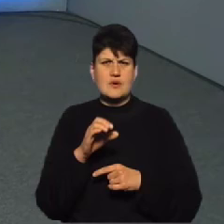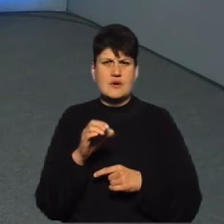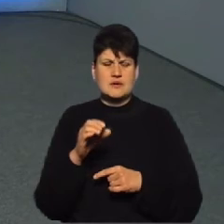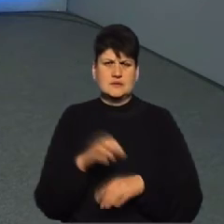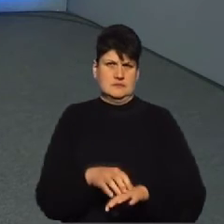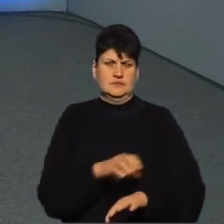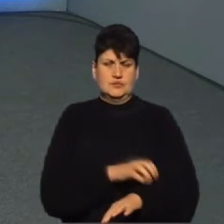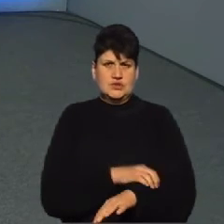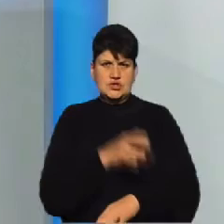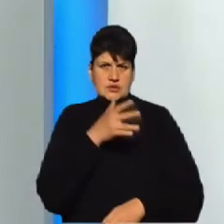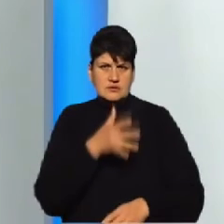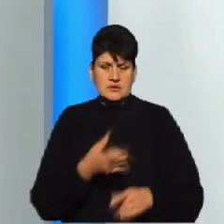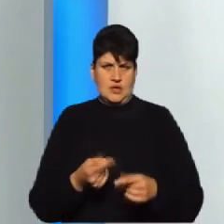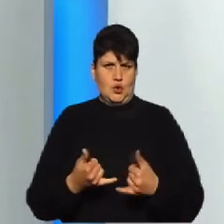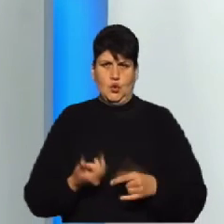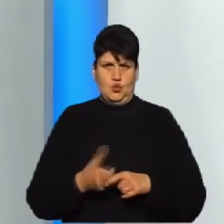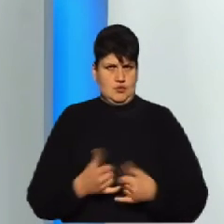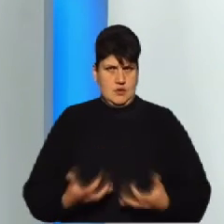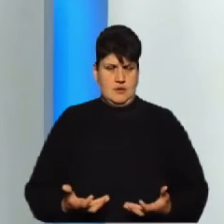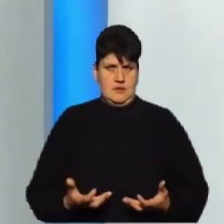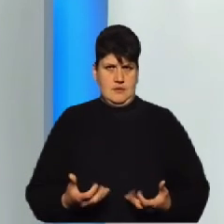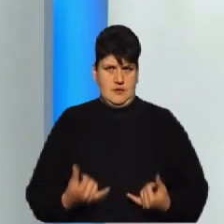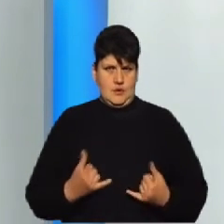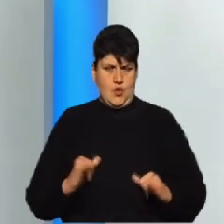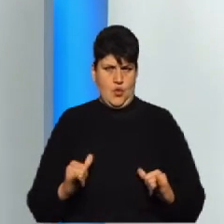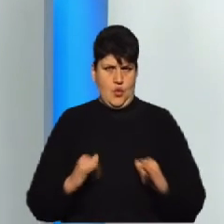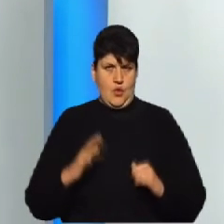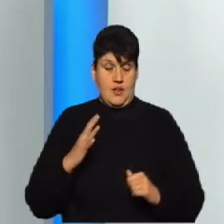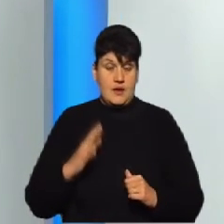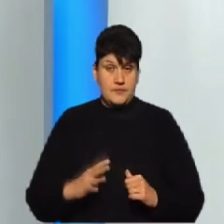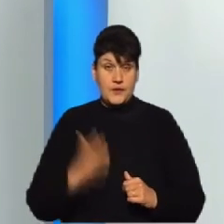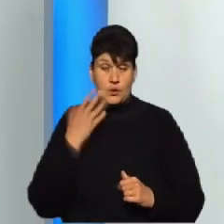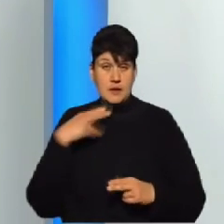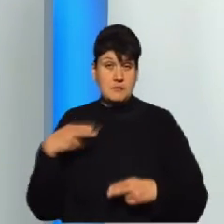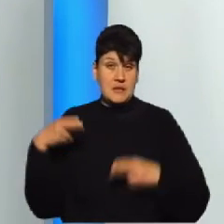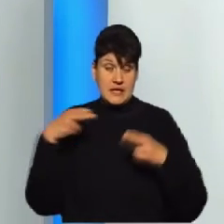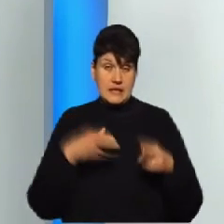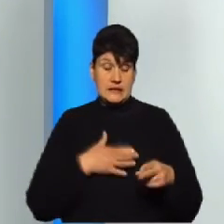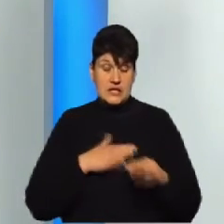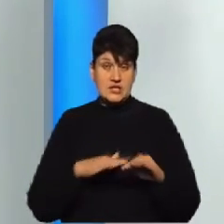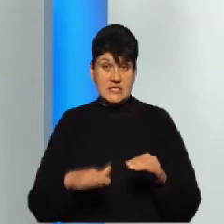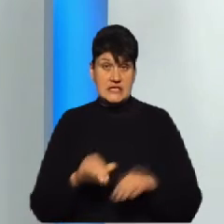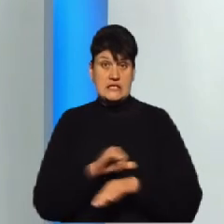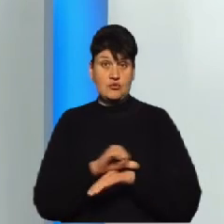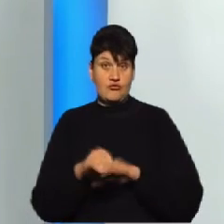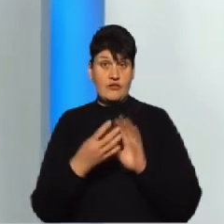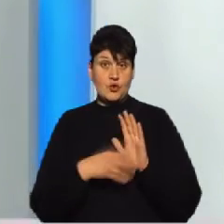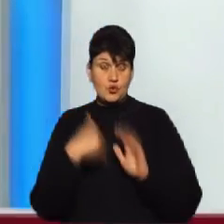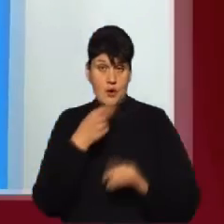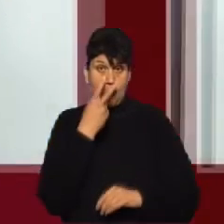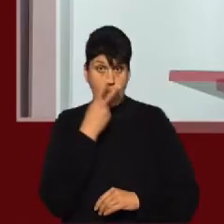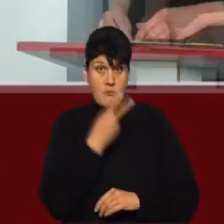Коли приїхали в 90-х роках наші діти за кордон і побачили вперше дітей